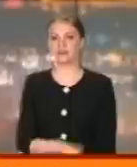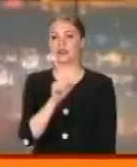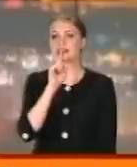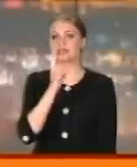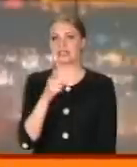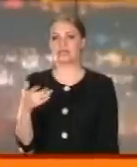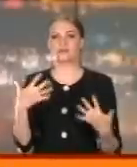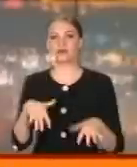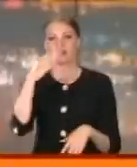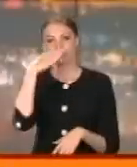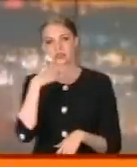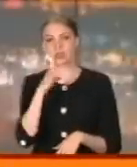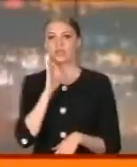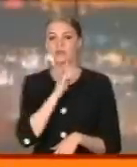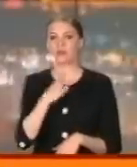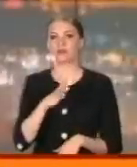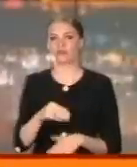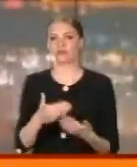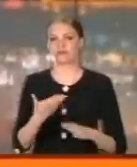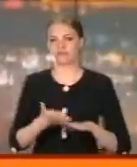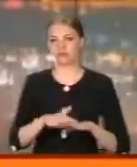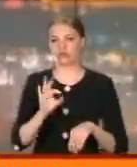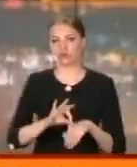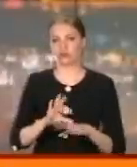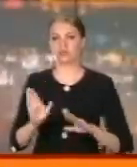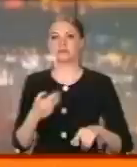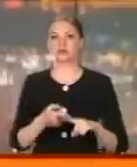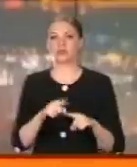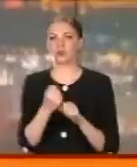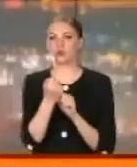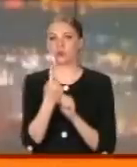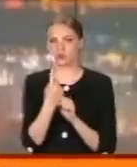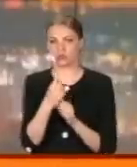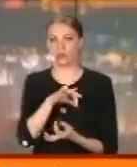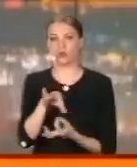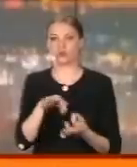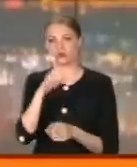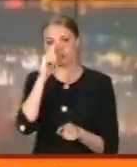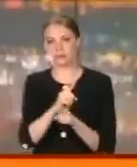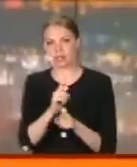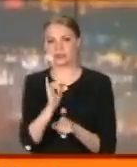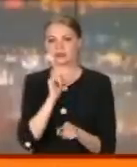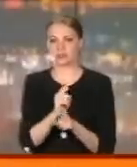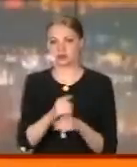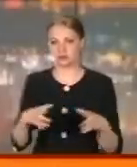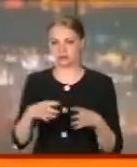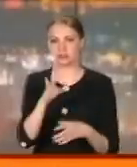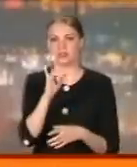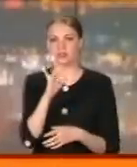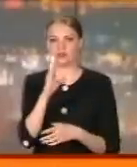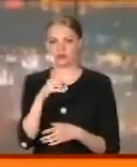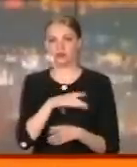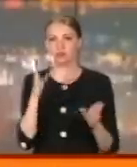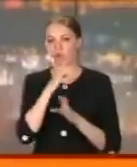За рік вони втратили тата й маму, які померли від тяжкої хвороби. По тому 11 осиротілих братиків і сестричок з Рівненщини